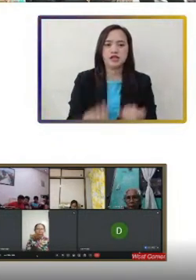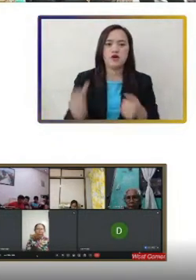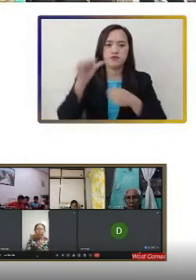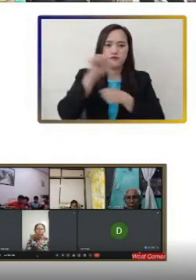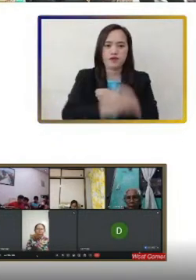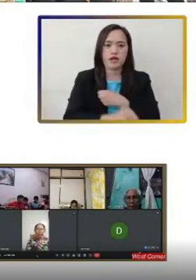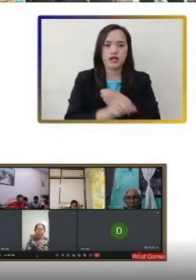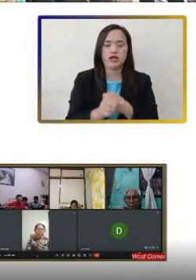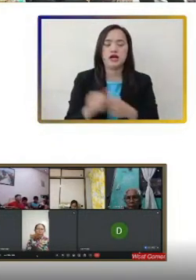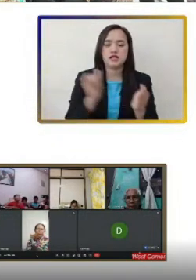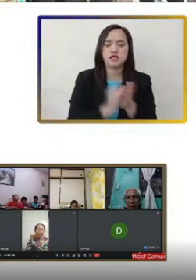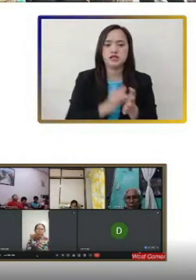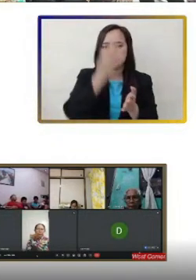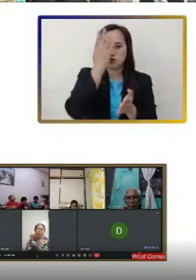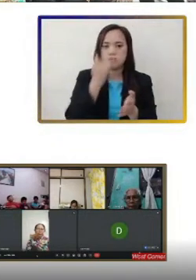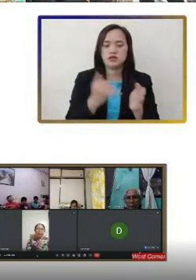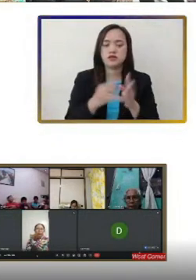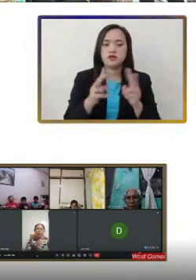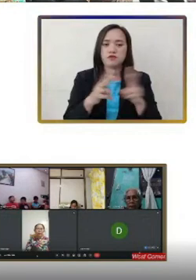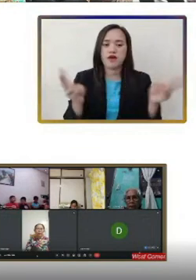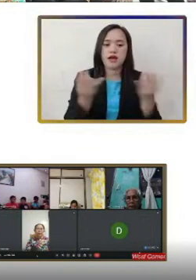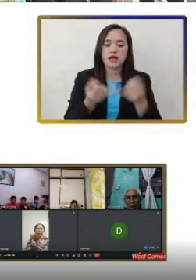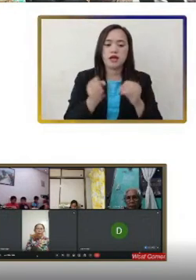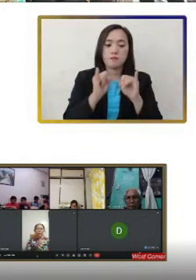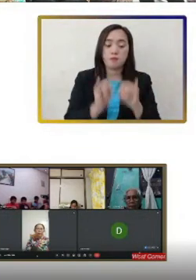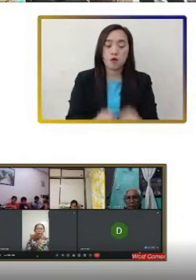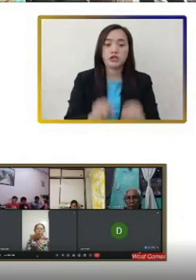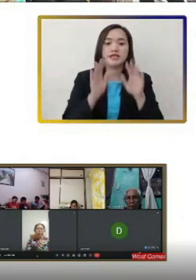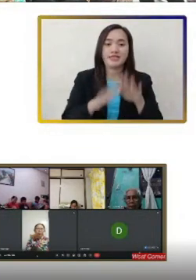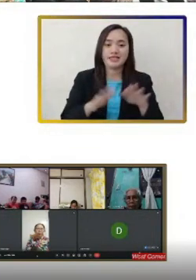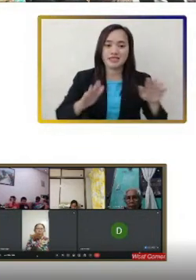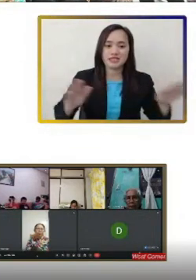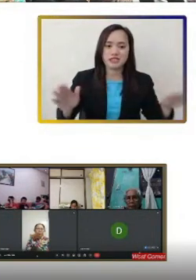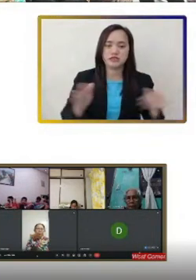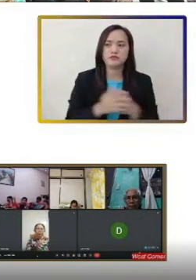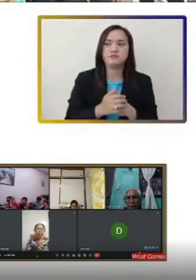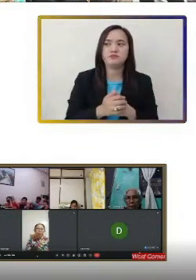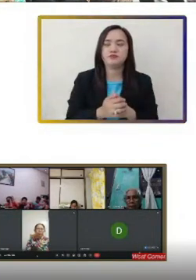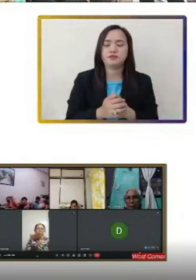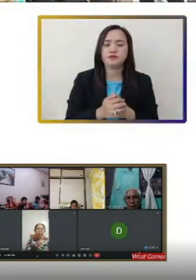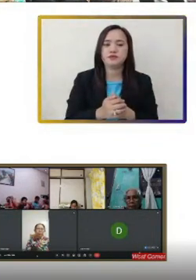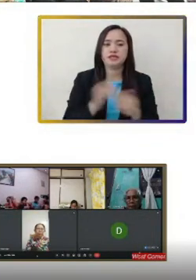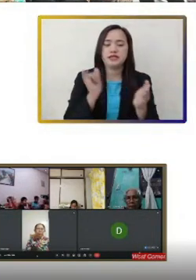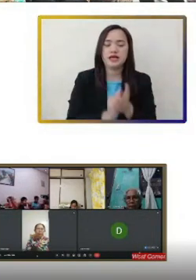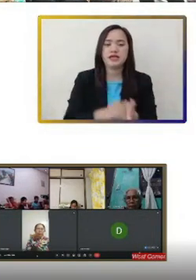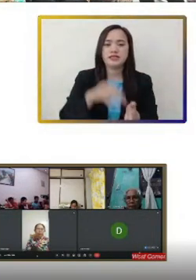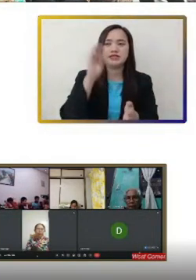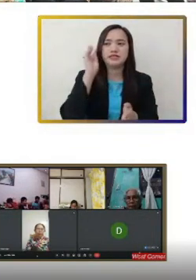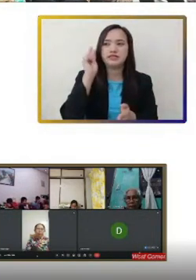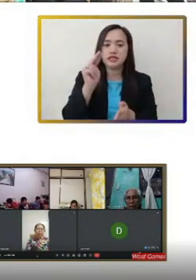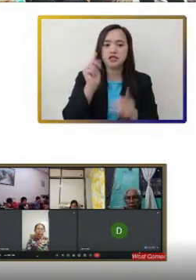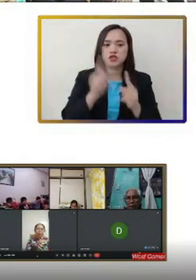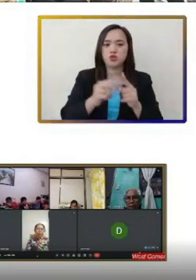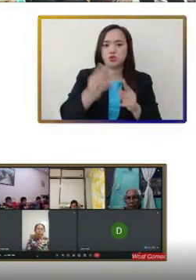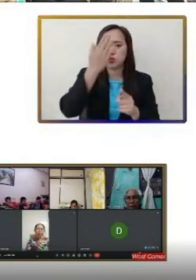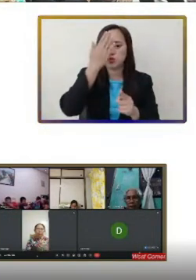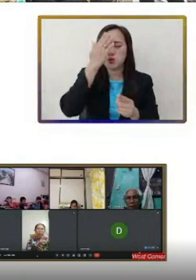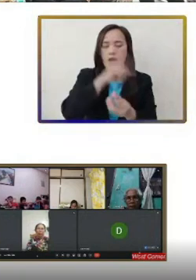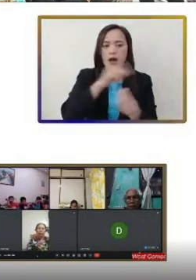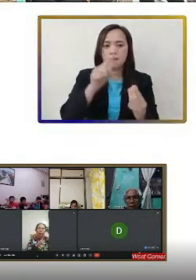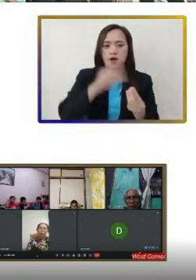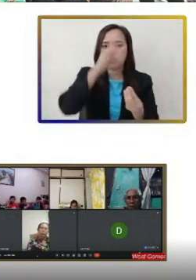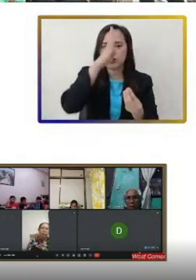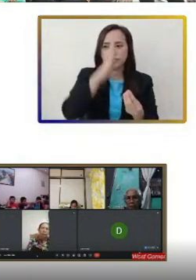yung programa natin na yan. Kaya I'd like to encourage everyone, hindi lamang po mga kapatid yung mga